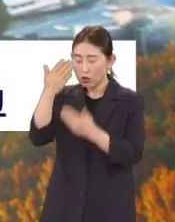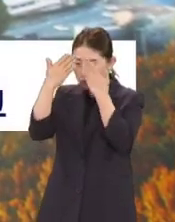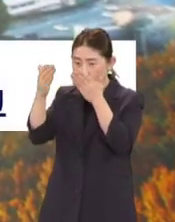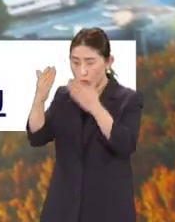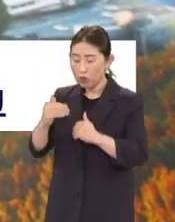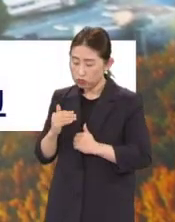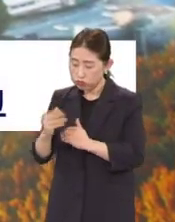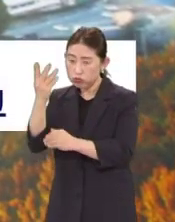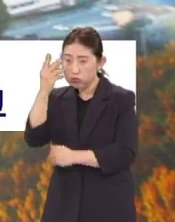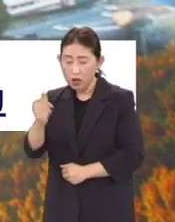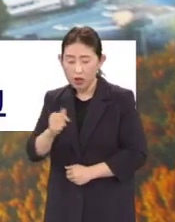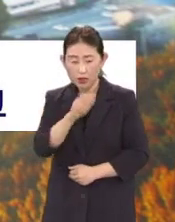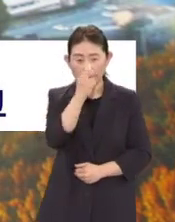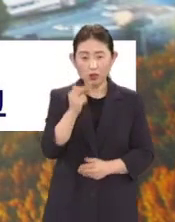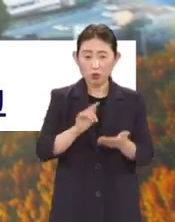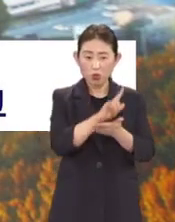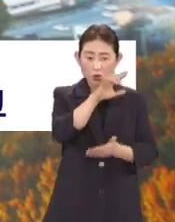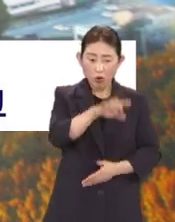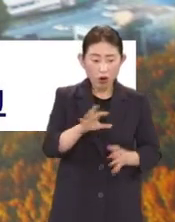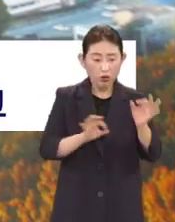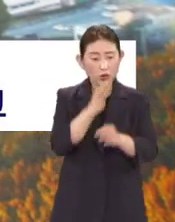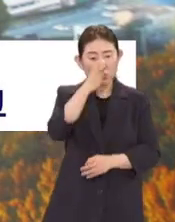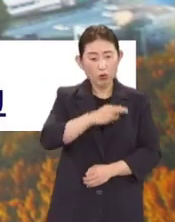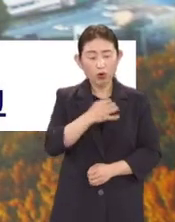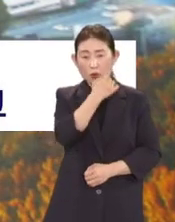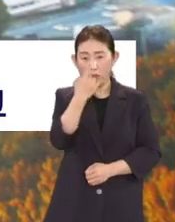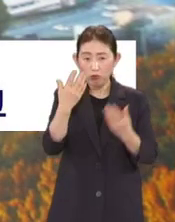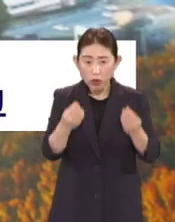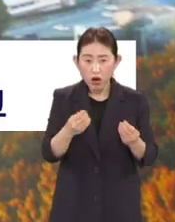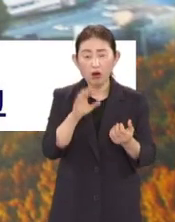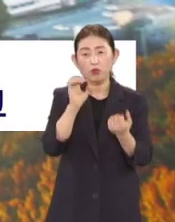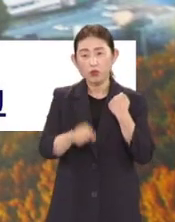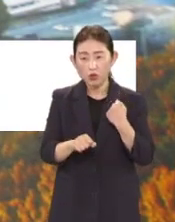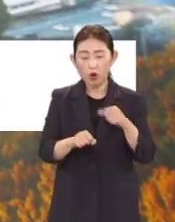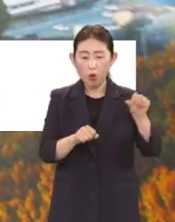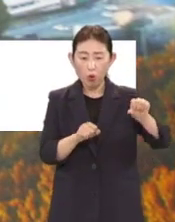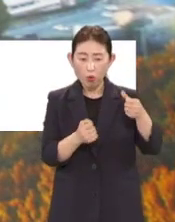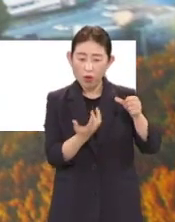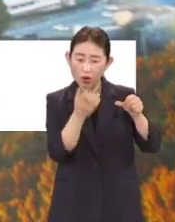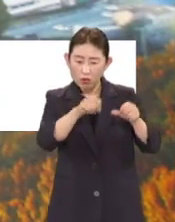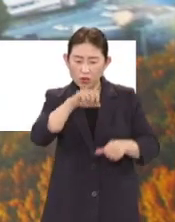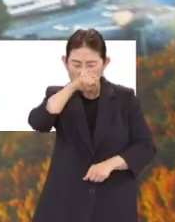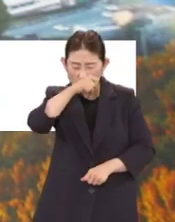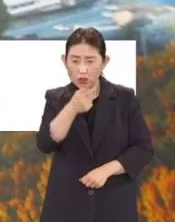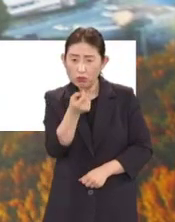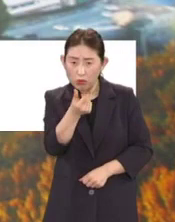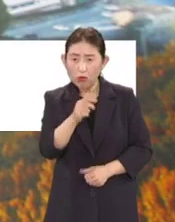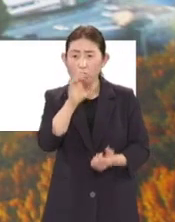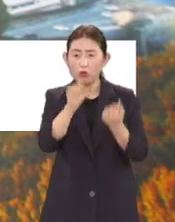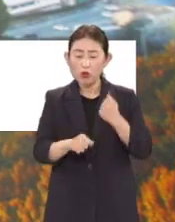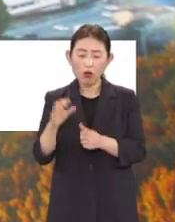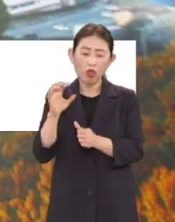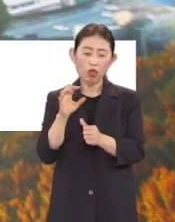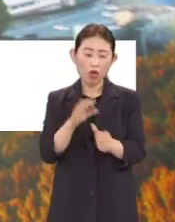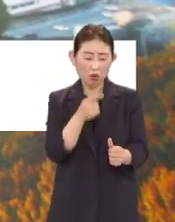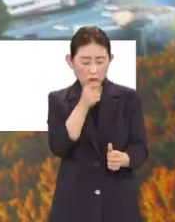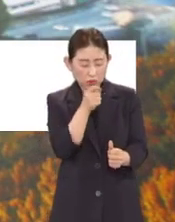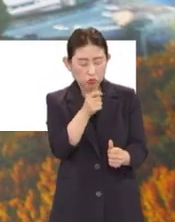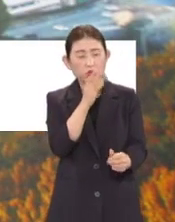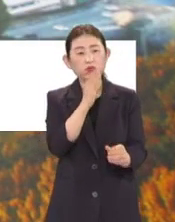비해서 서산공항은 경제성도 이미 입증이 돼 있는데도 불구하고 500억 남짓한 부분에 있어서 지나친 잣대로